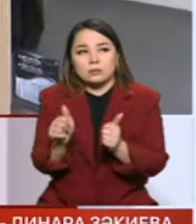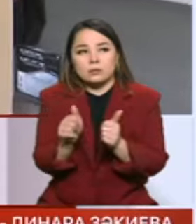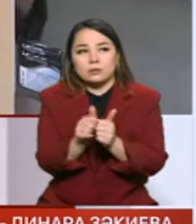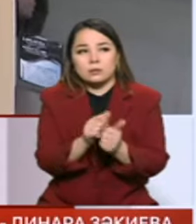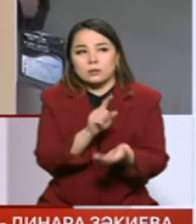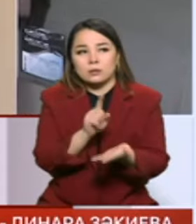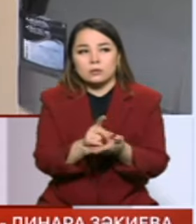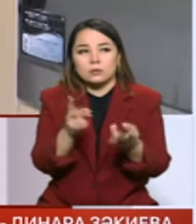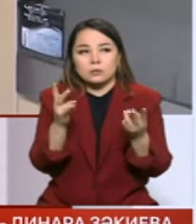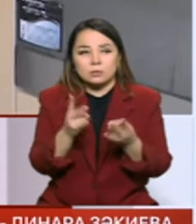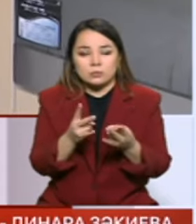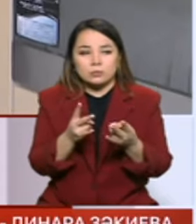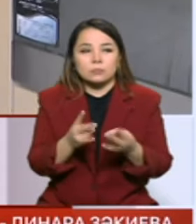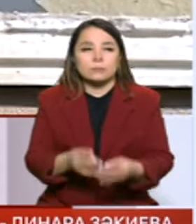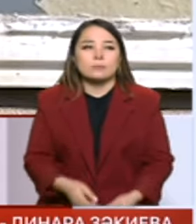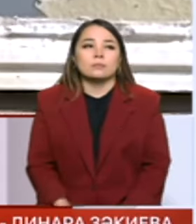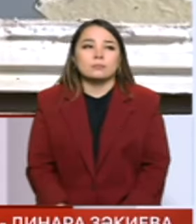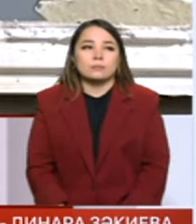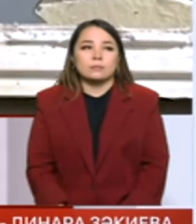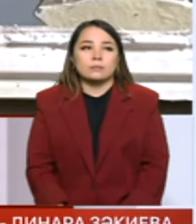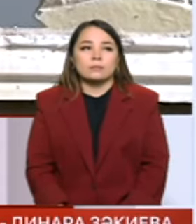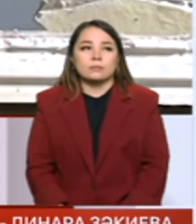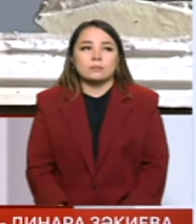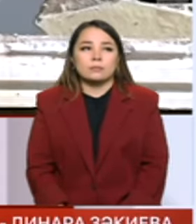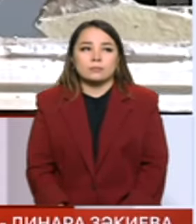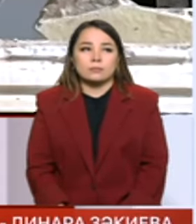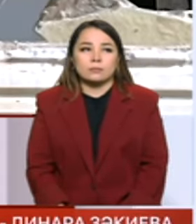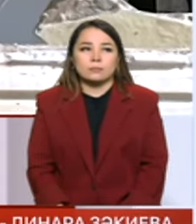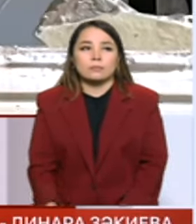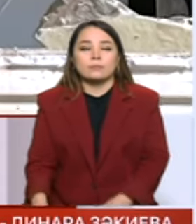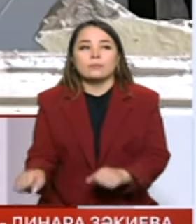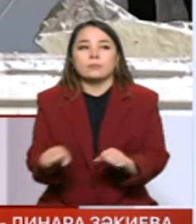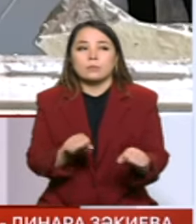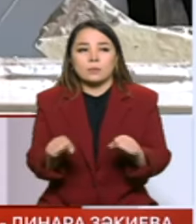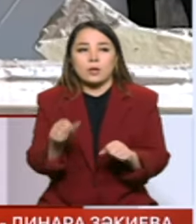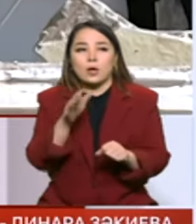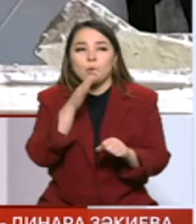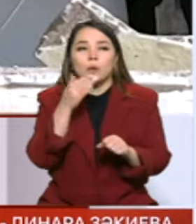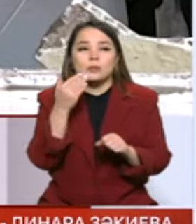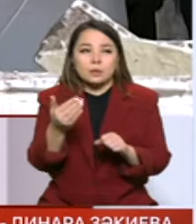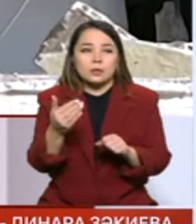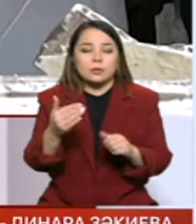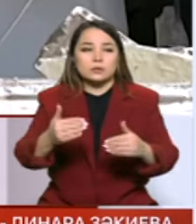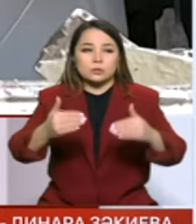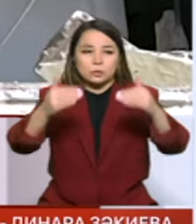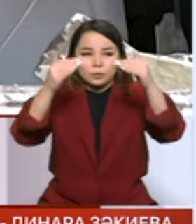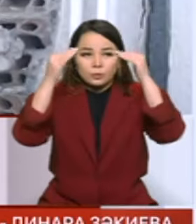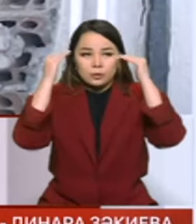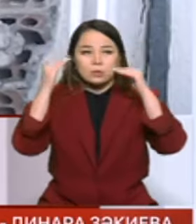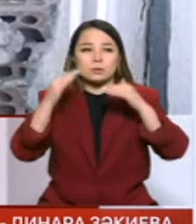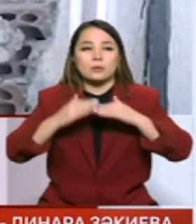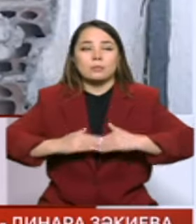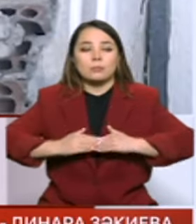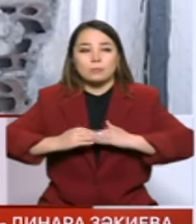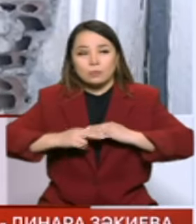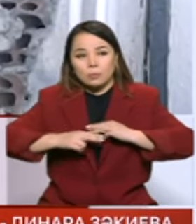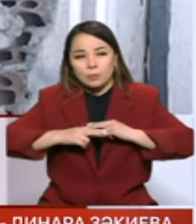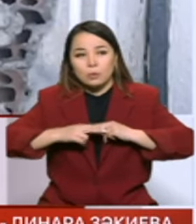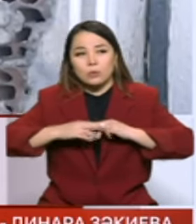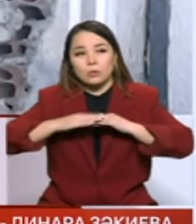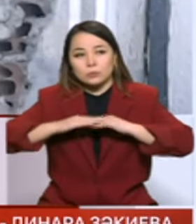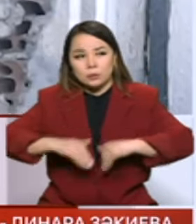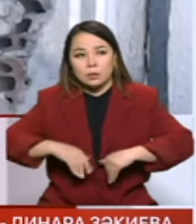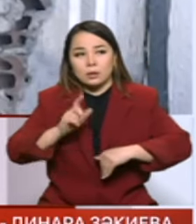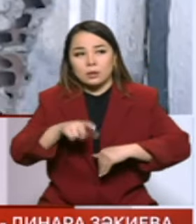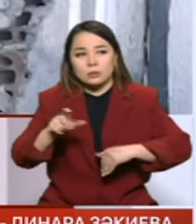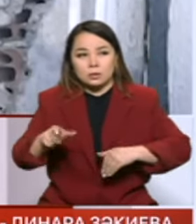адамдарға, яғни жасырынуға болады. Демек, жер сілкінген уақытта төбе немесе еден құлаған жағдайда бұл